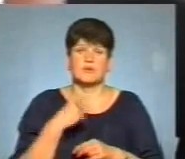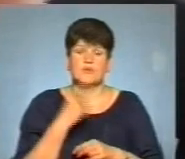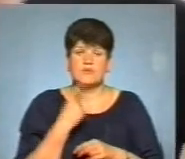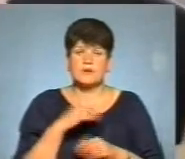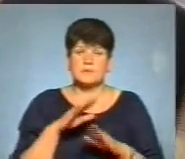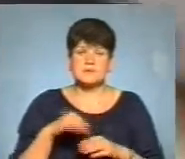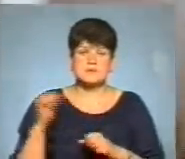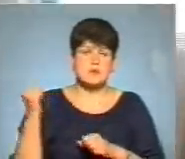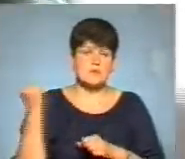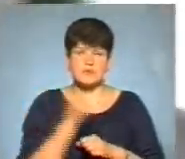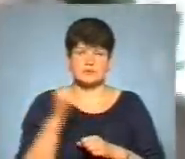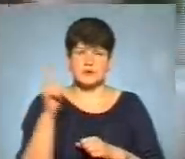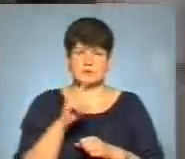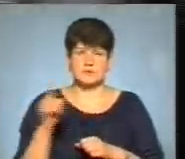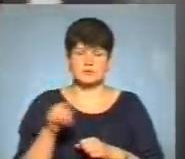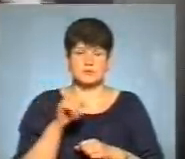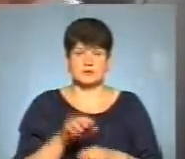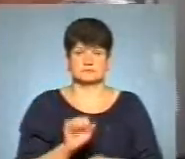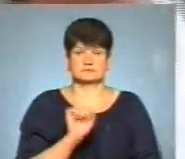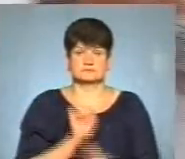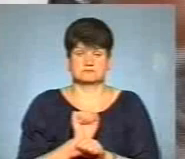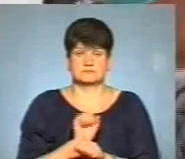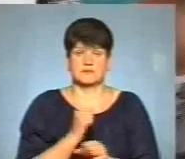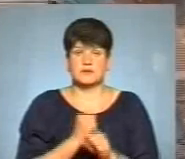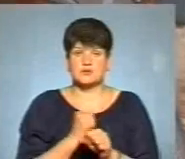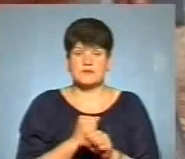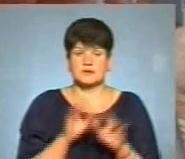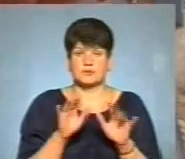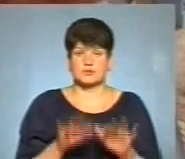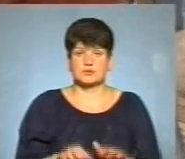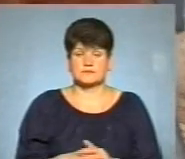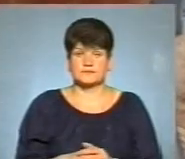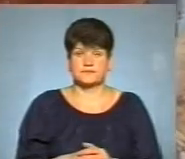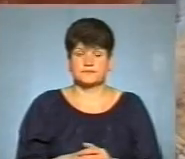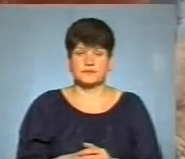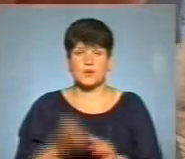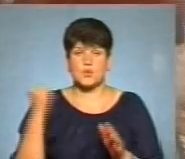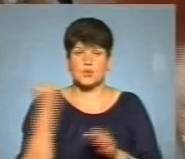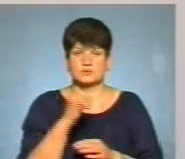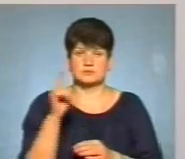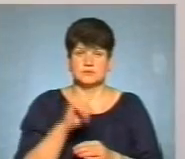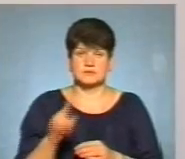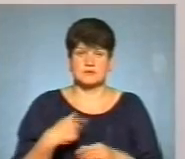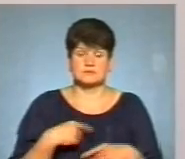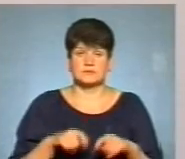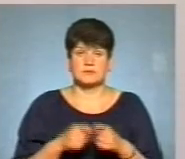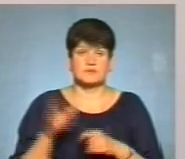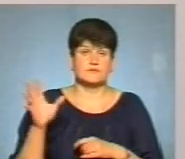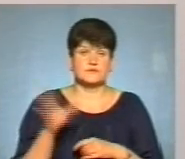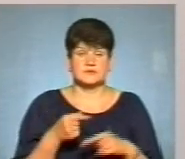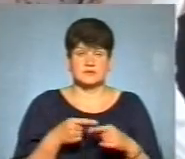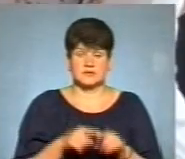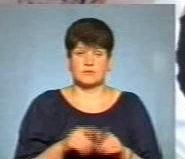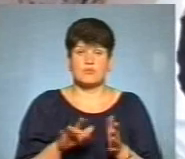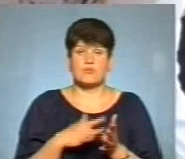після удару блискавки у неї перестав працювати комп'ютер. Удару блискавки в нас полетіла вся техніка. У нас там